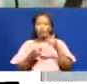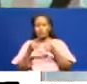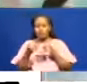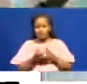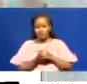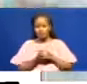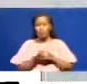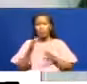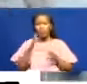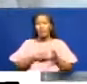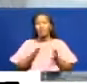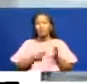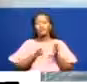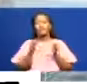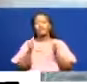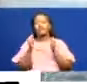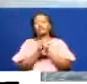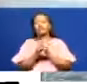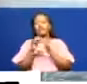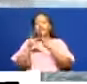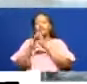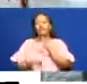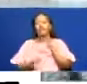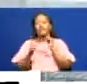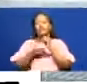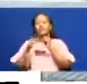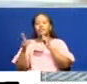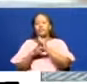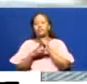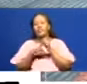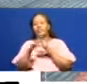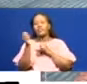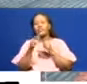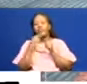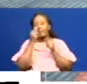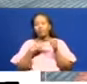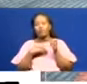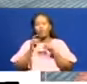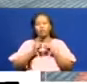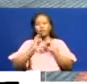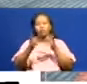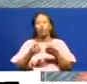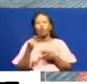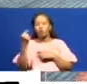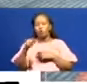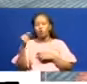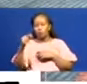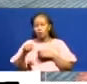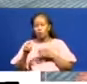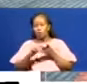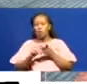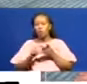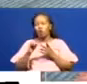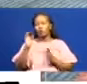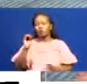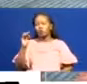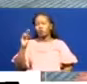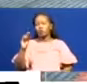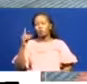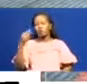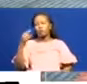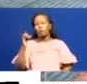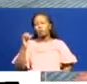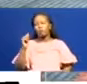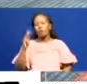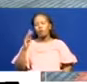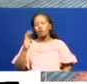cha wanaume kumite uzito wa kilo 67, Chris Mchanja alituzwa nishani ya dhahabu huku Abdul Aika na Seth Othiambo wakiridhika na